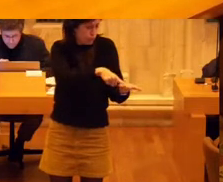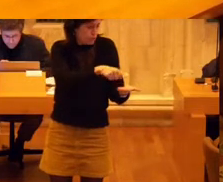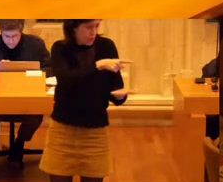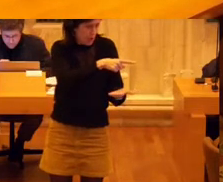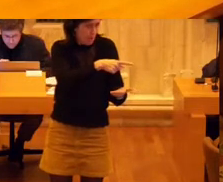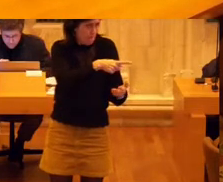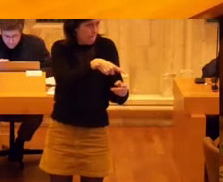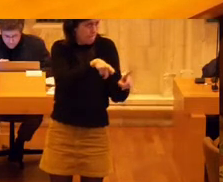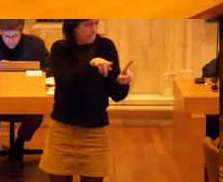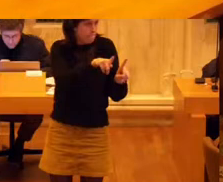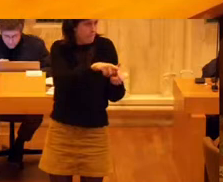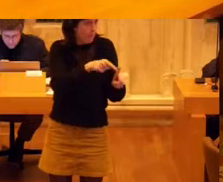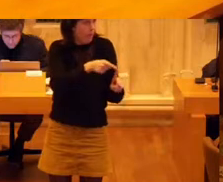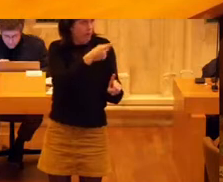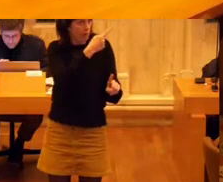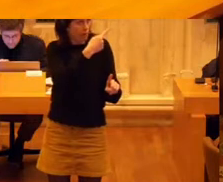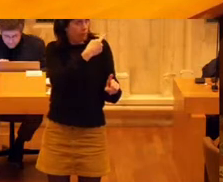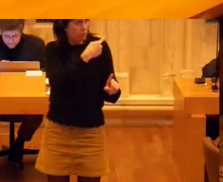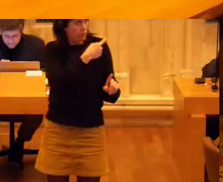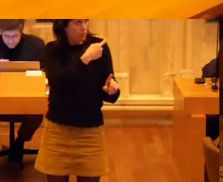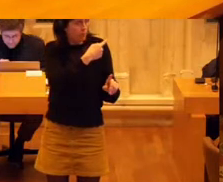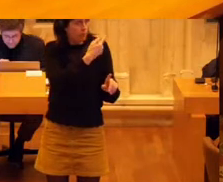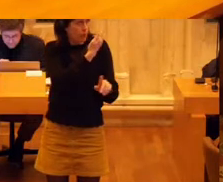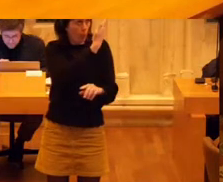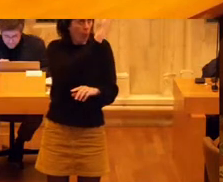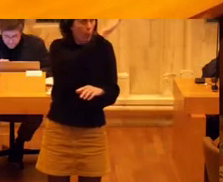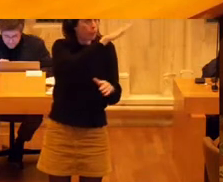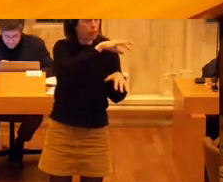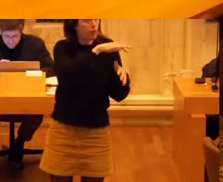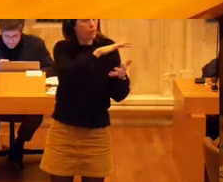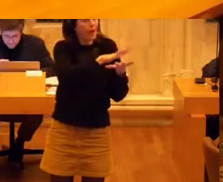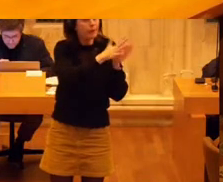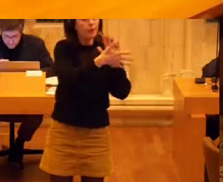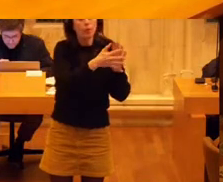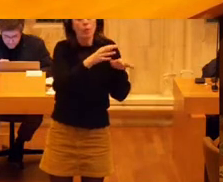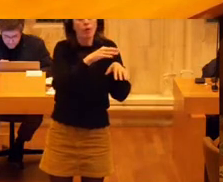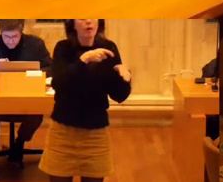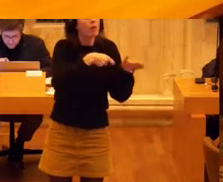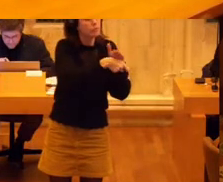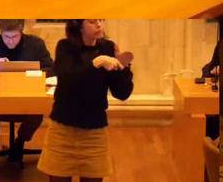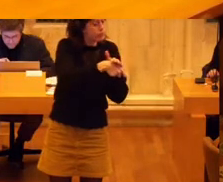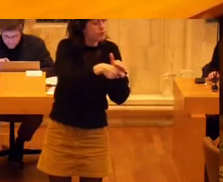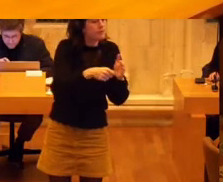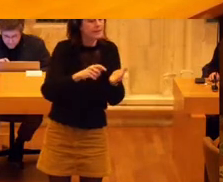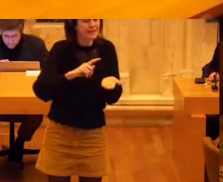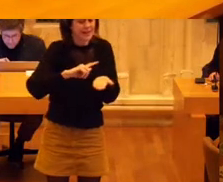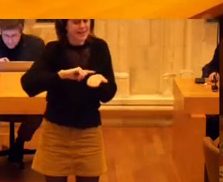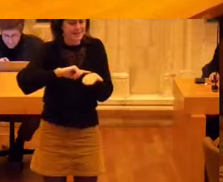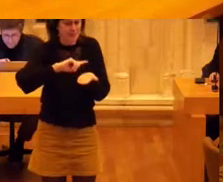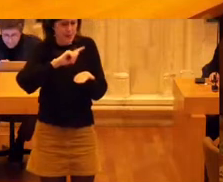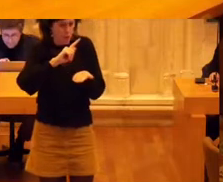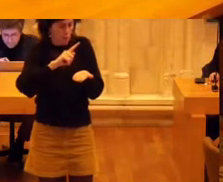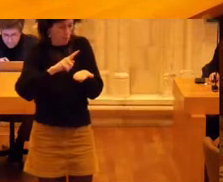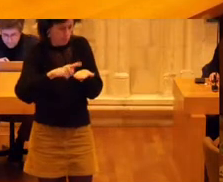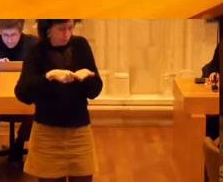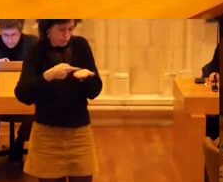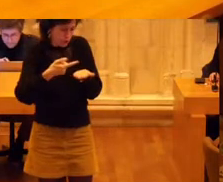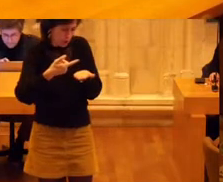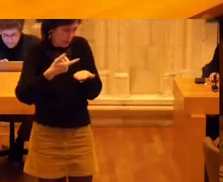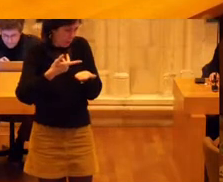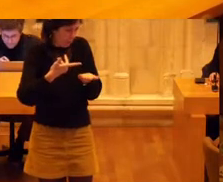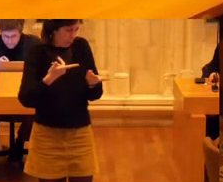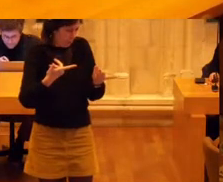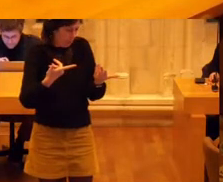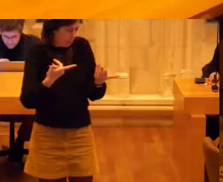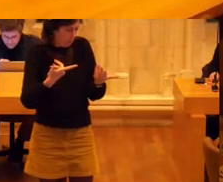voté pour l'accompagnement des associations, mais pas le budget qui était alloué, parce qu'on avait moins de demandes qu'on avait